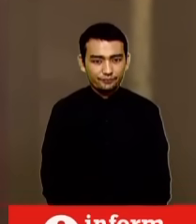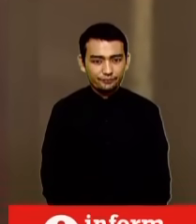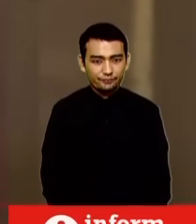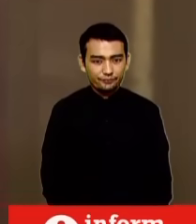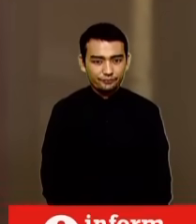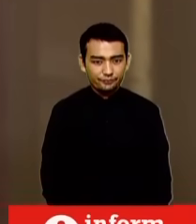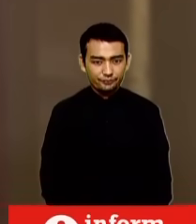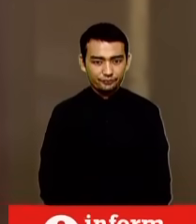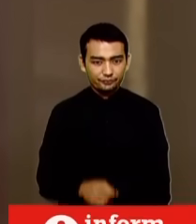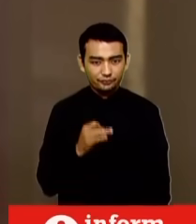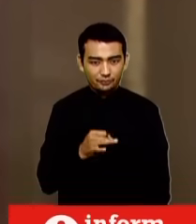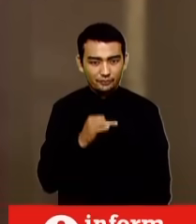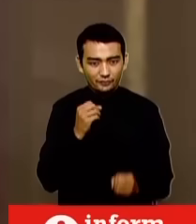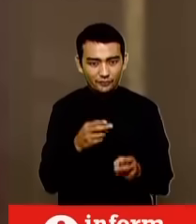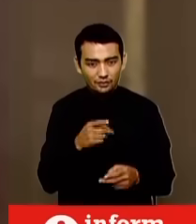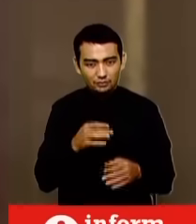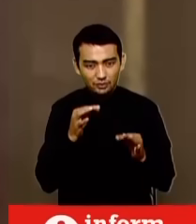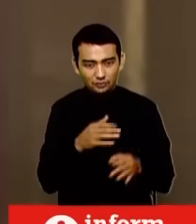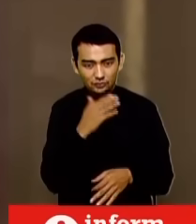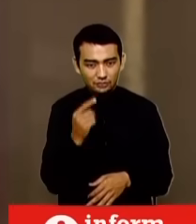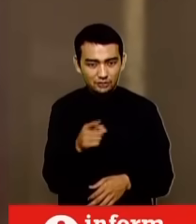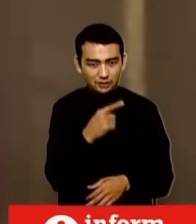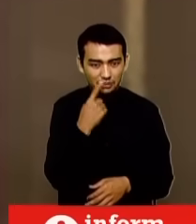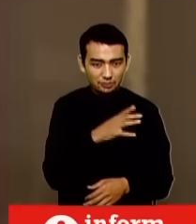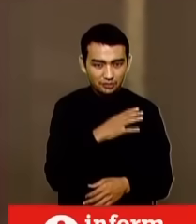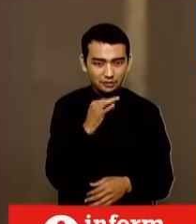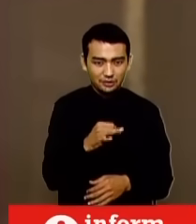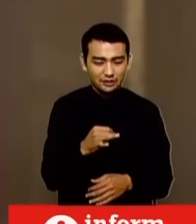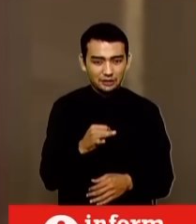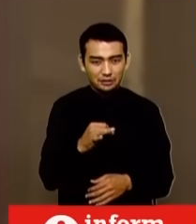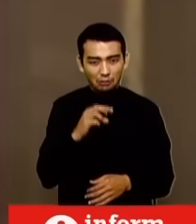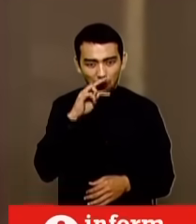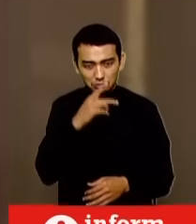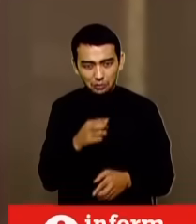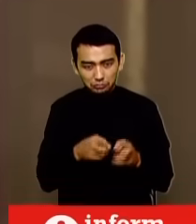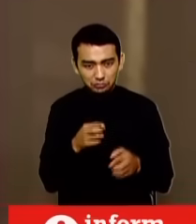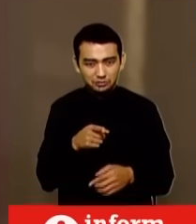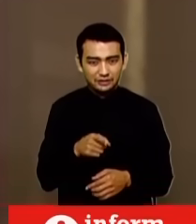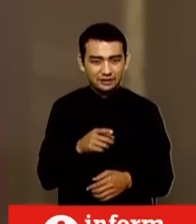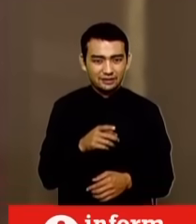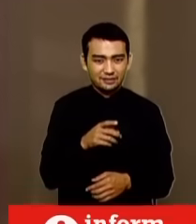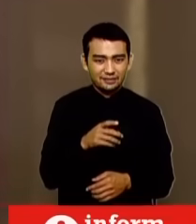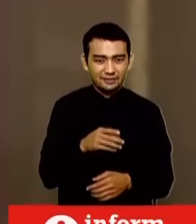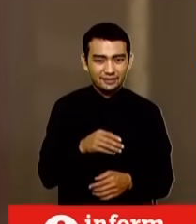жақсы қысылмай қалуы да мүмкін дейді. Олар сондай деп айтты. Қысылмай қалып шетінен де жаңа ірің ағама,